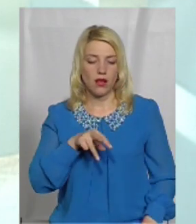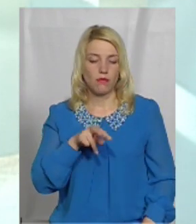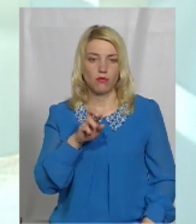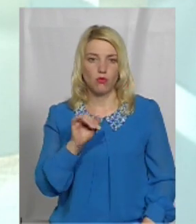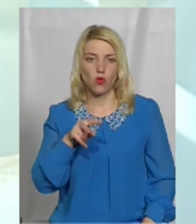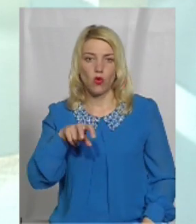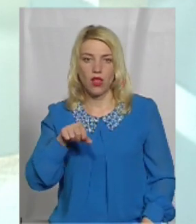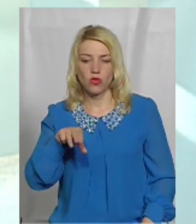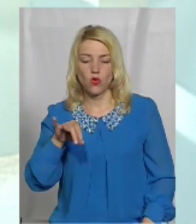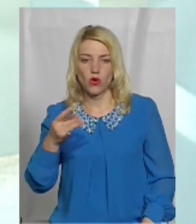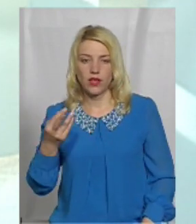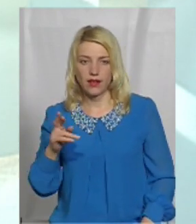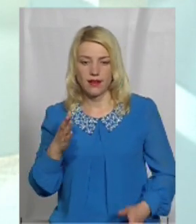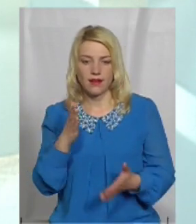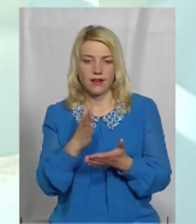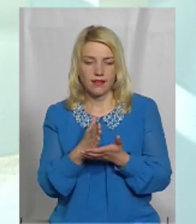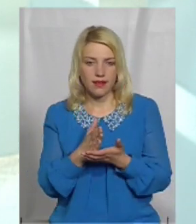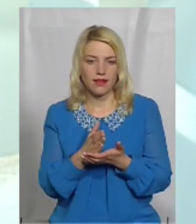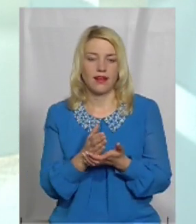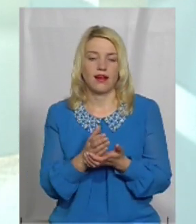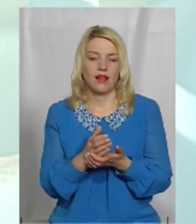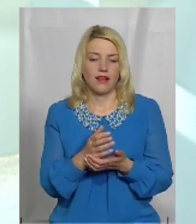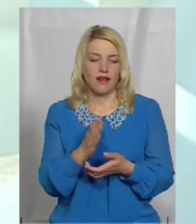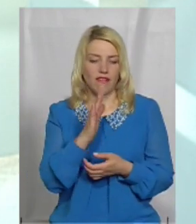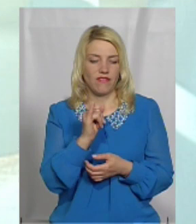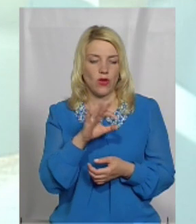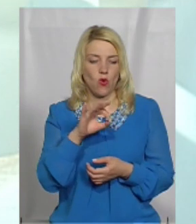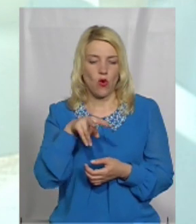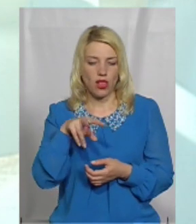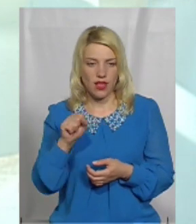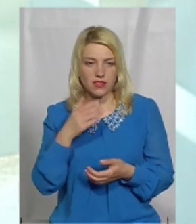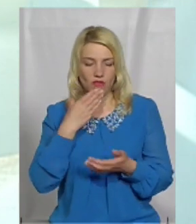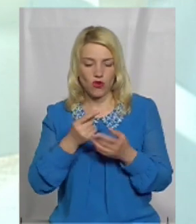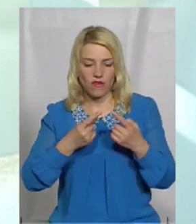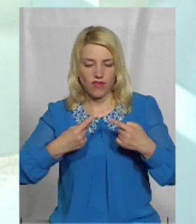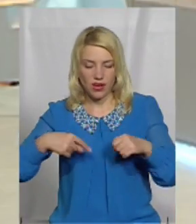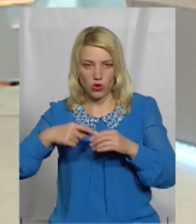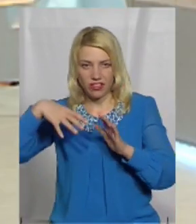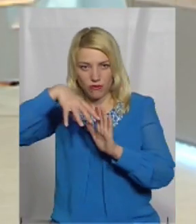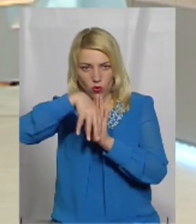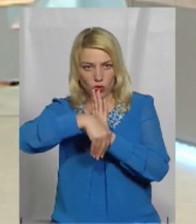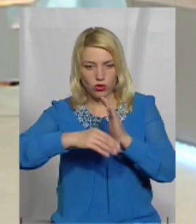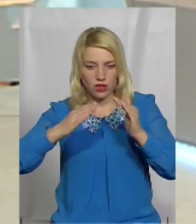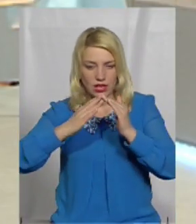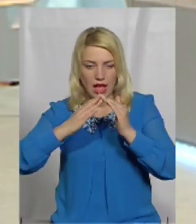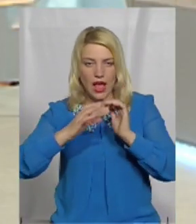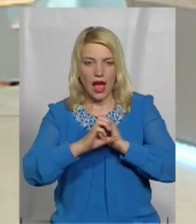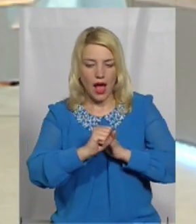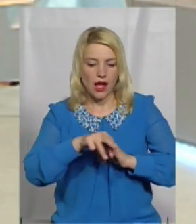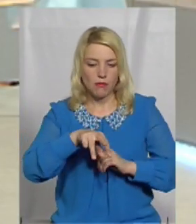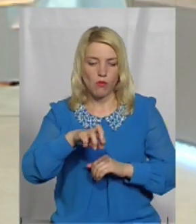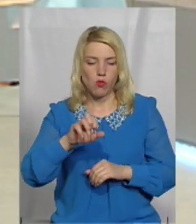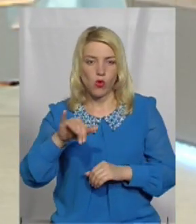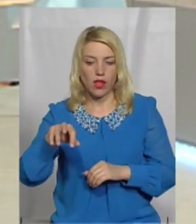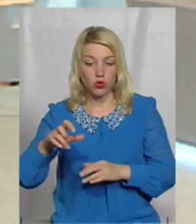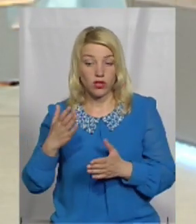у нас є, наприклад, комунальна аптека «Віола», яка свої філіали розмістила в нас по амбулаторіях. А якщо не ці